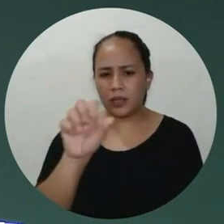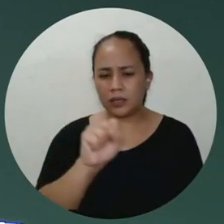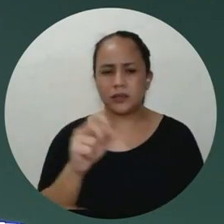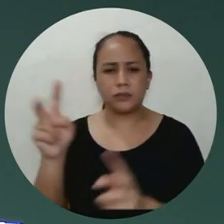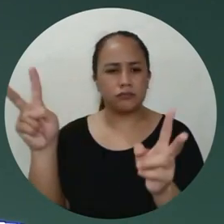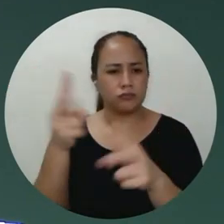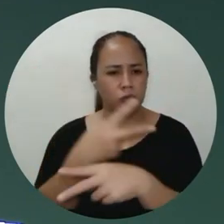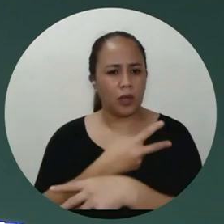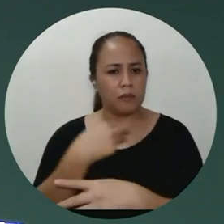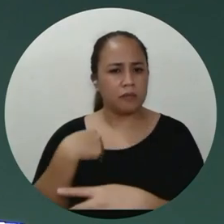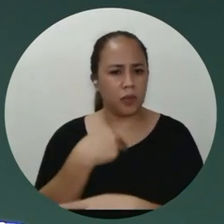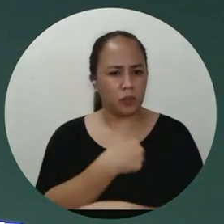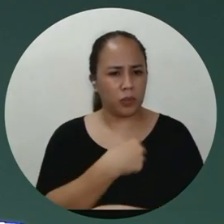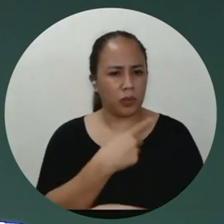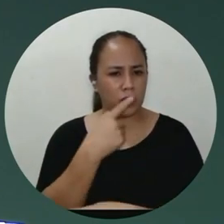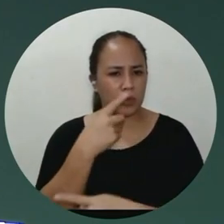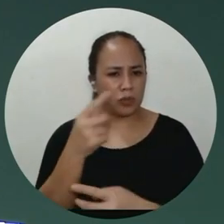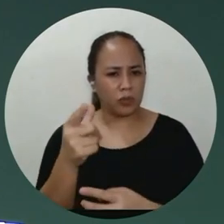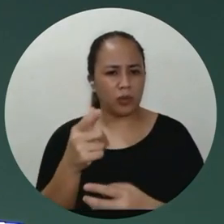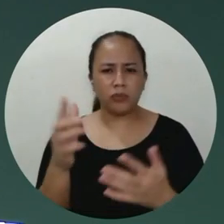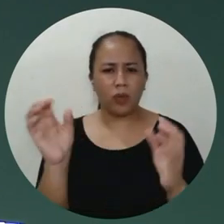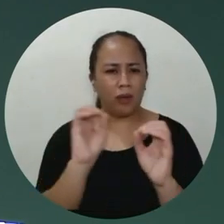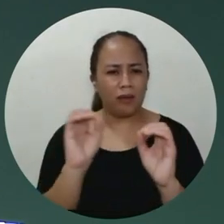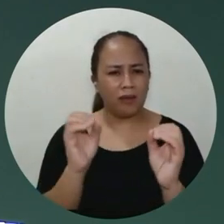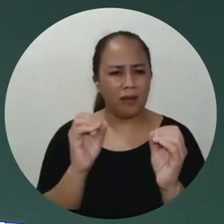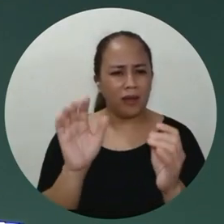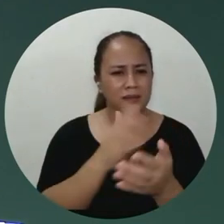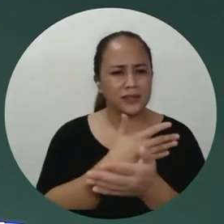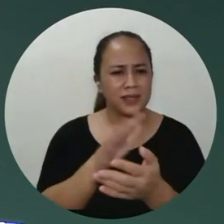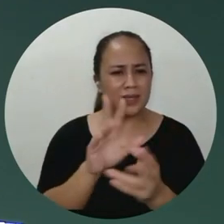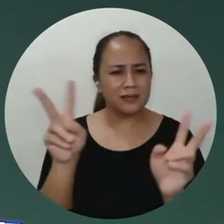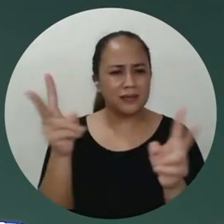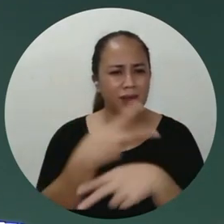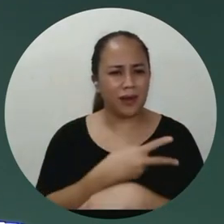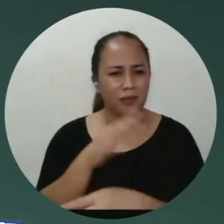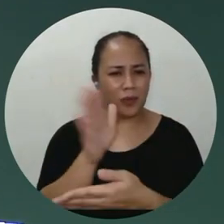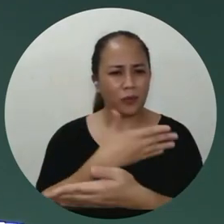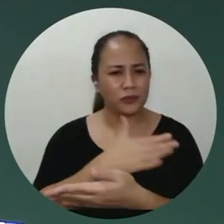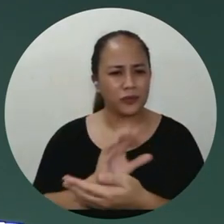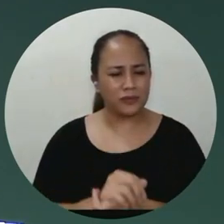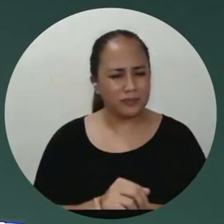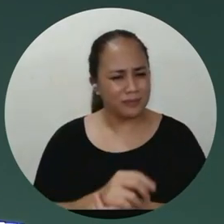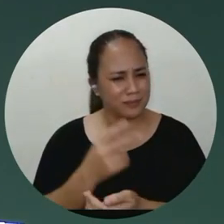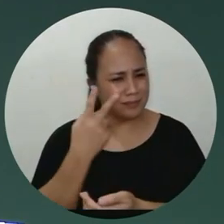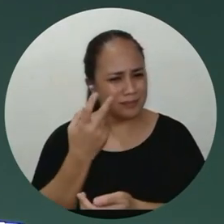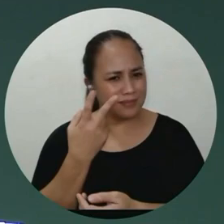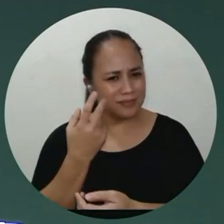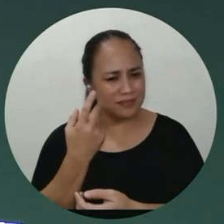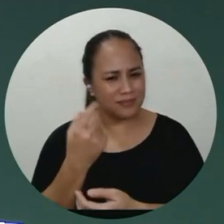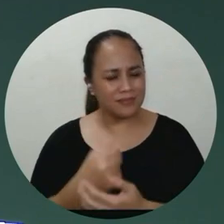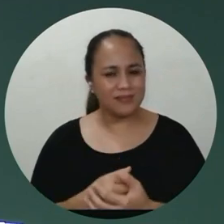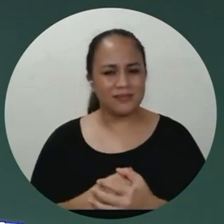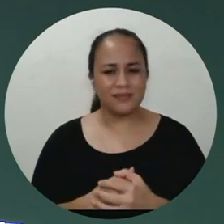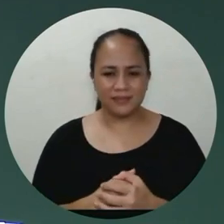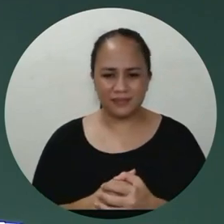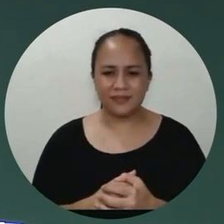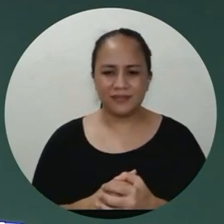you're not singing many 다락방 songs. 자, 2021년 WRC 주제곡부터